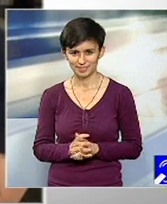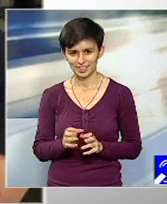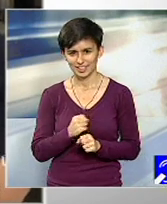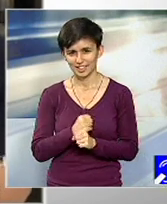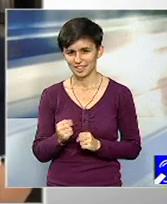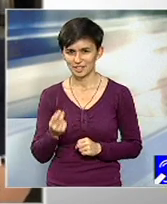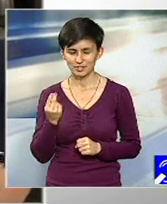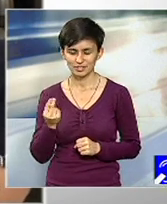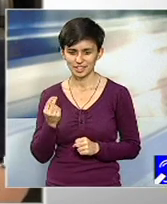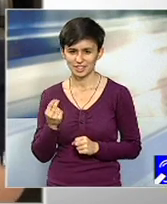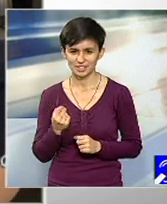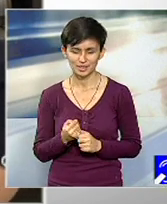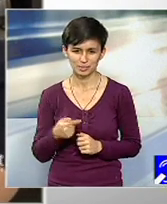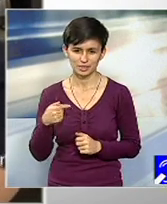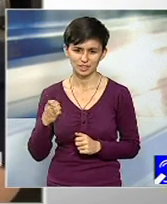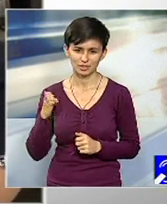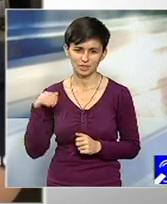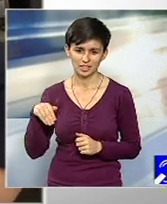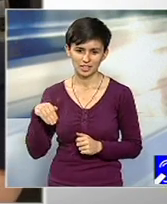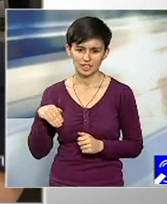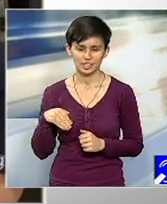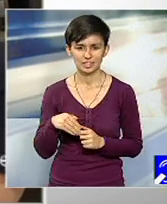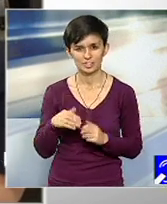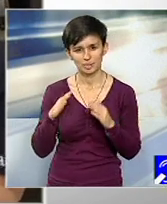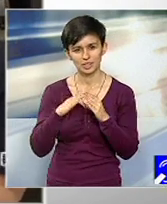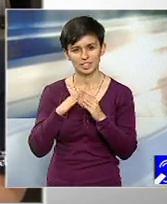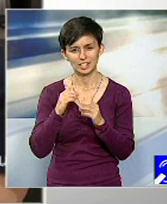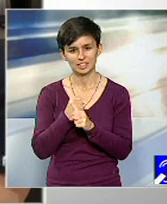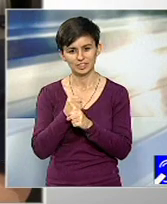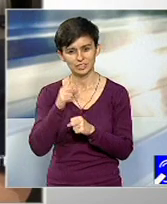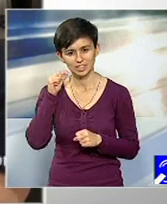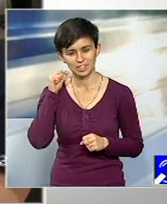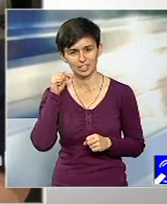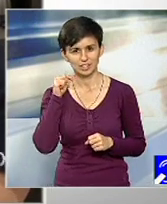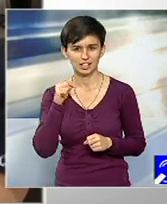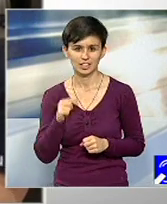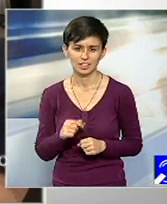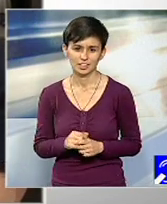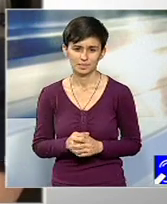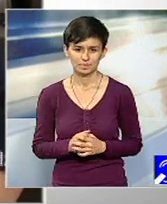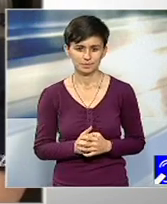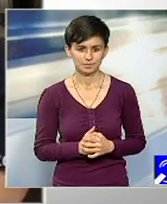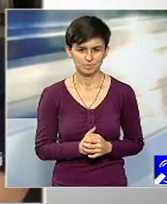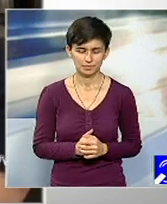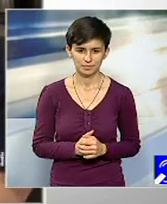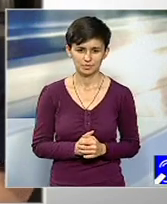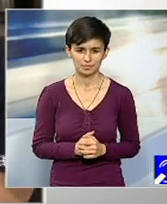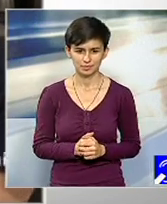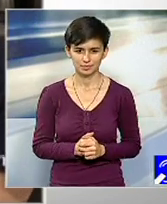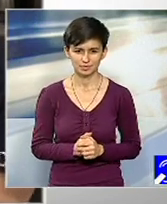Extraordinar de bune. Cu gem de casă. Făcut de tatăl la Luca, îi spunea puțin mai devreme.